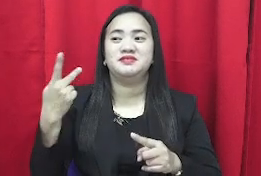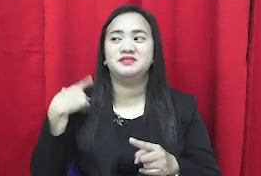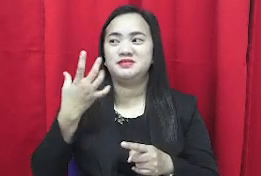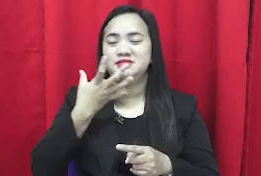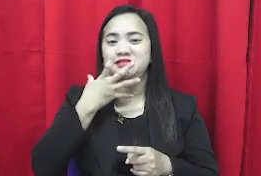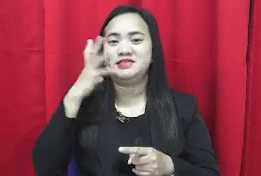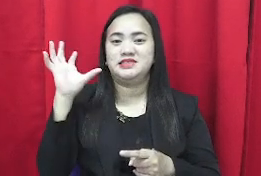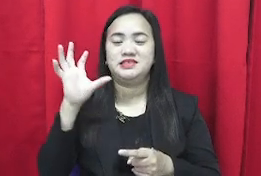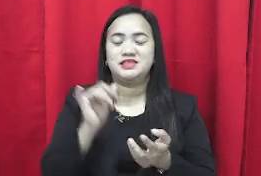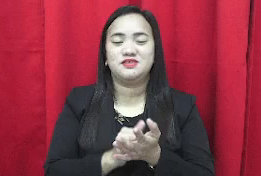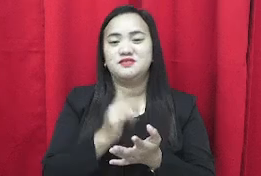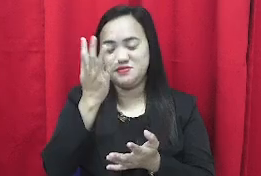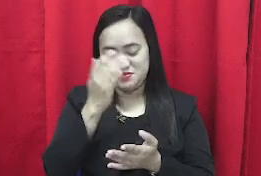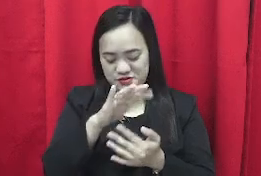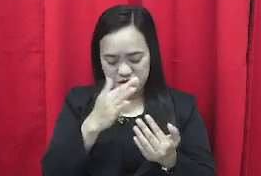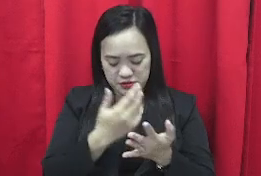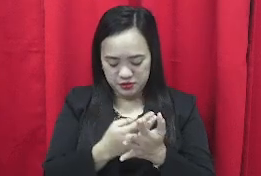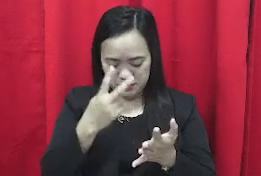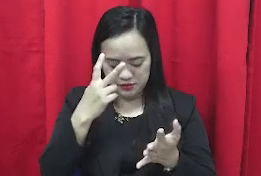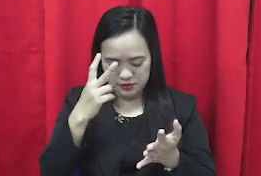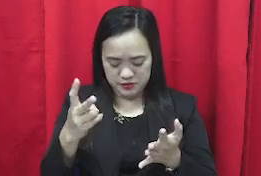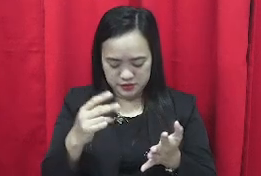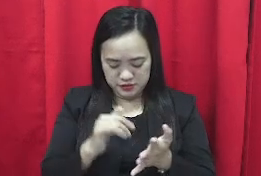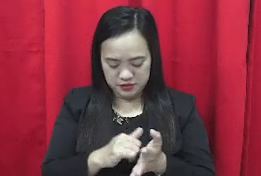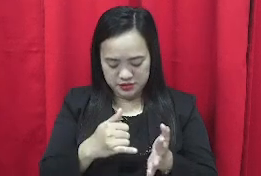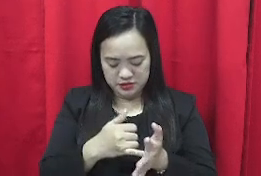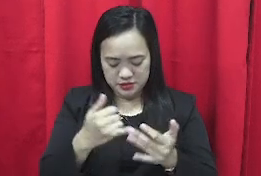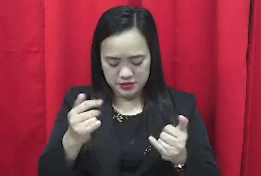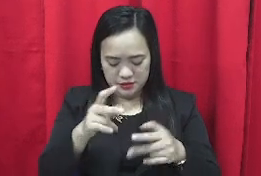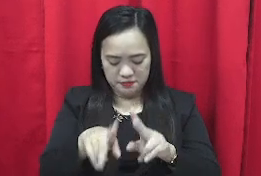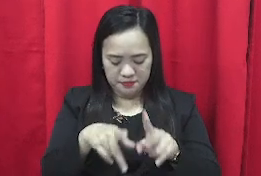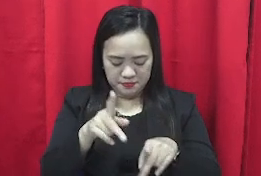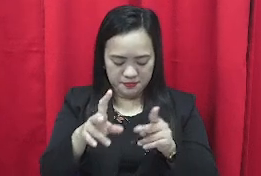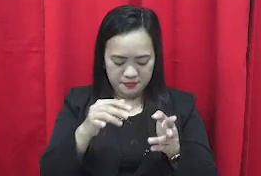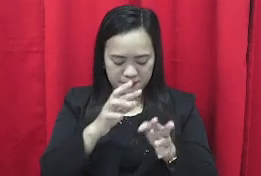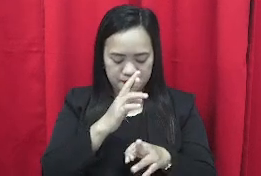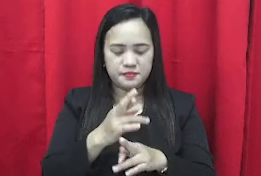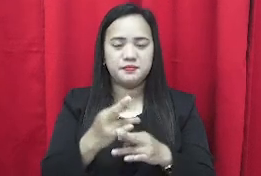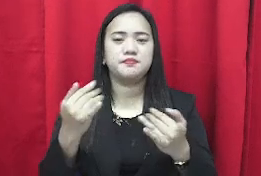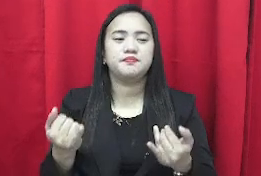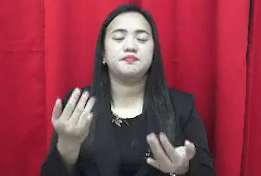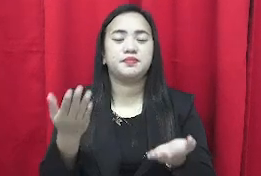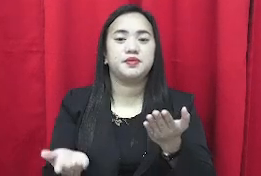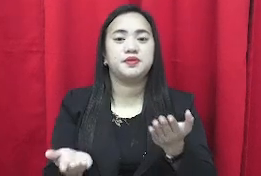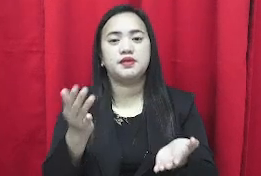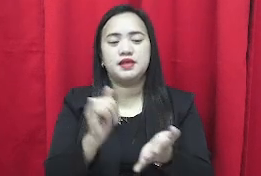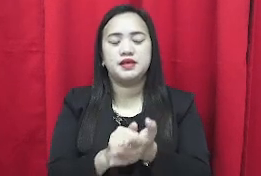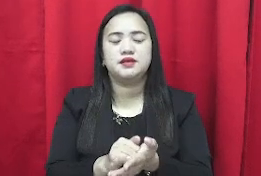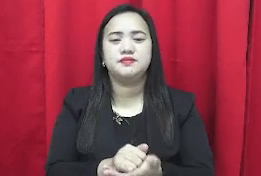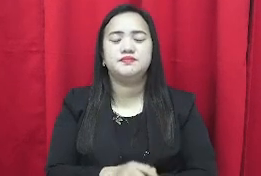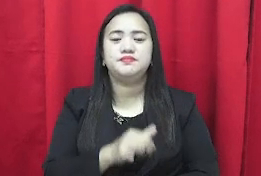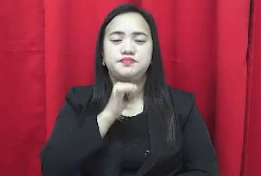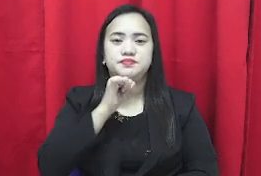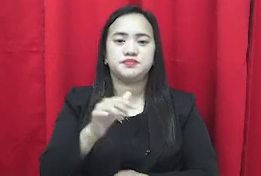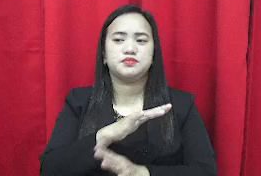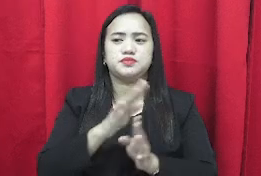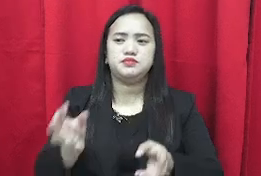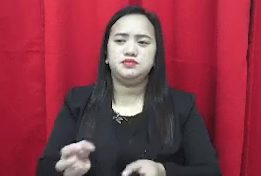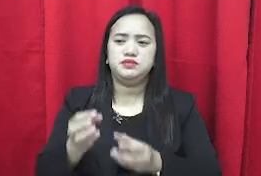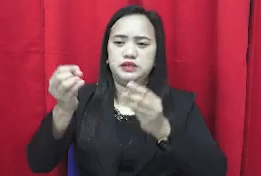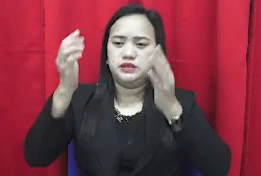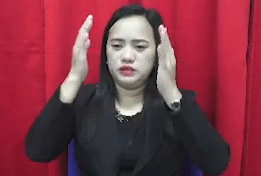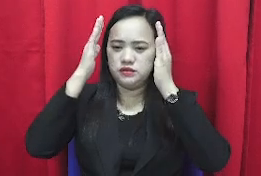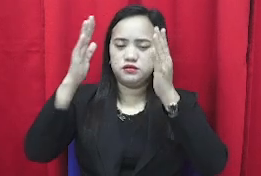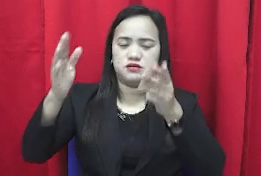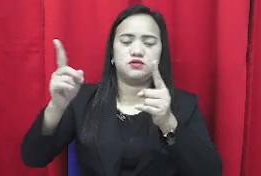makikita natin mga kapatid na talagang Itong mga bagay na ito Sabi nga maaaring hindi na ito napapansin ng mga magulang